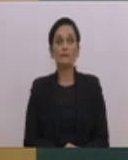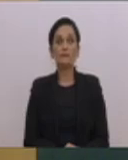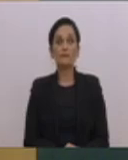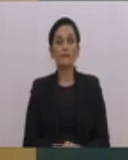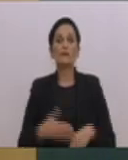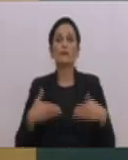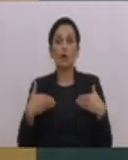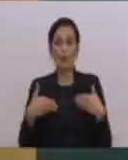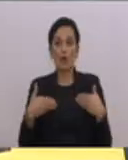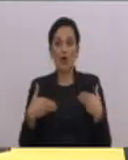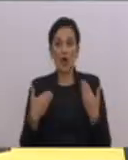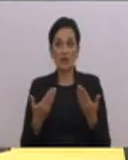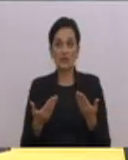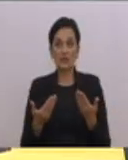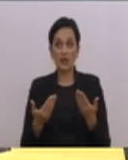მოგესალმებით.